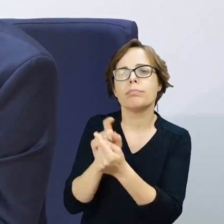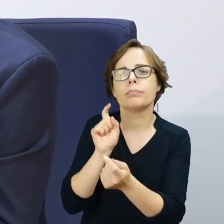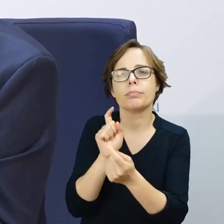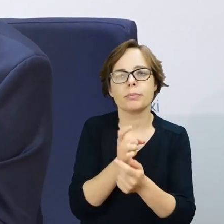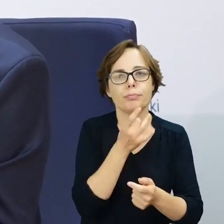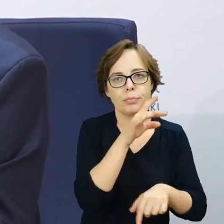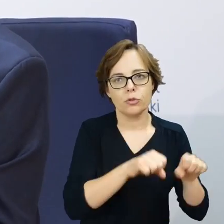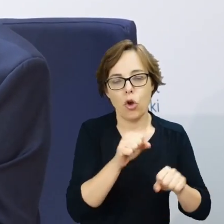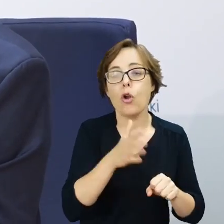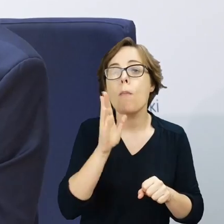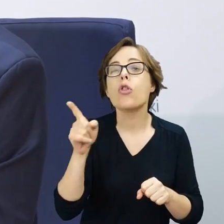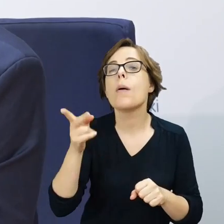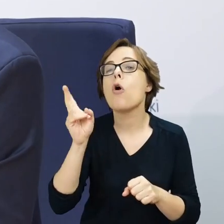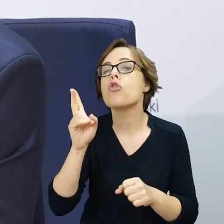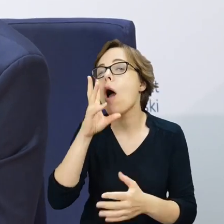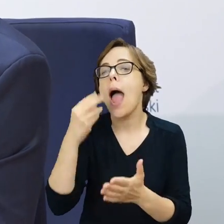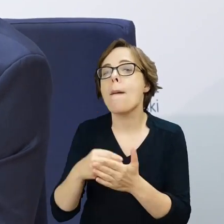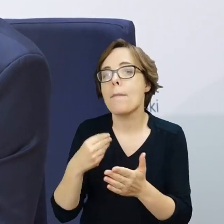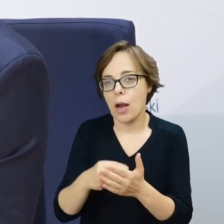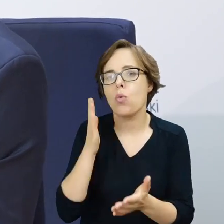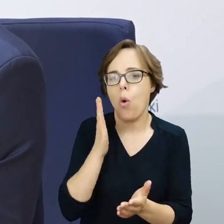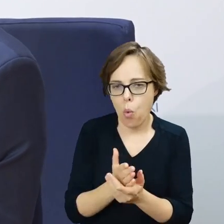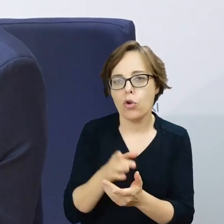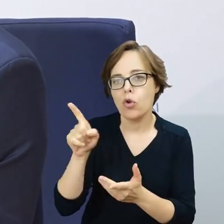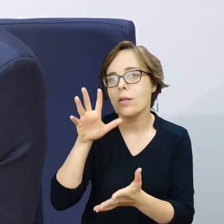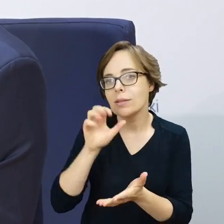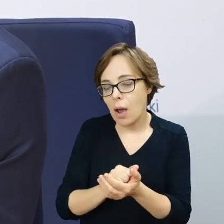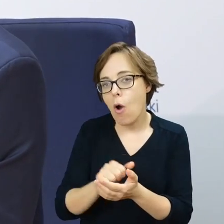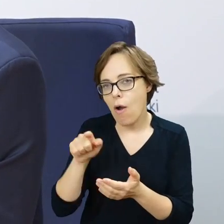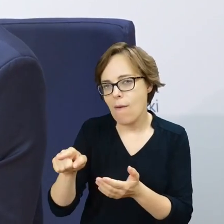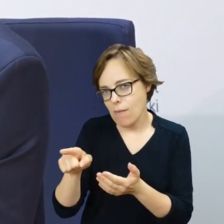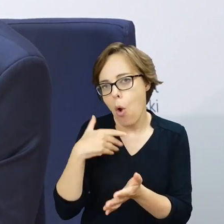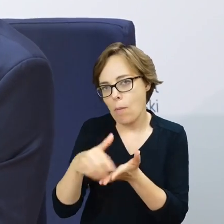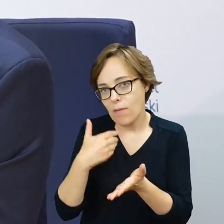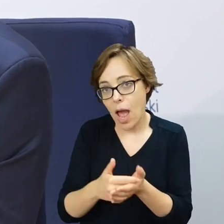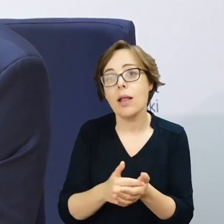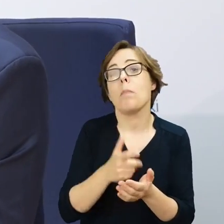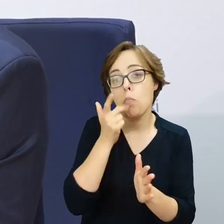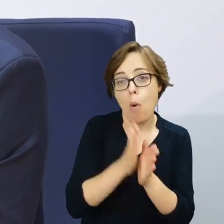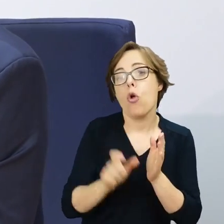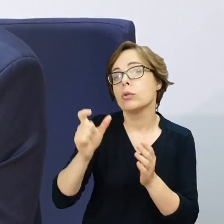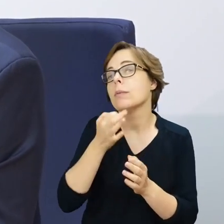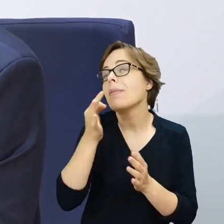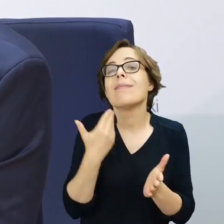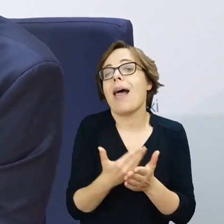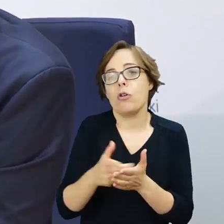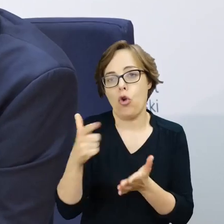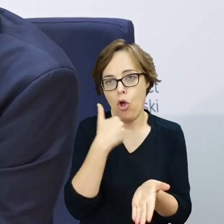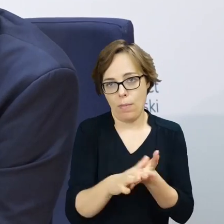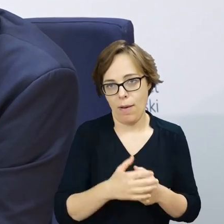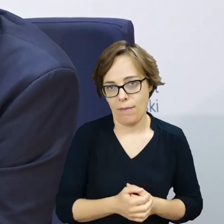tego organu, który się zajmował odmawianiem i spytać go, dlaczego odmawiał. I nie dlatego, żeby go potem